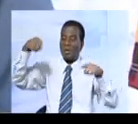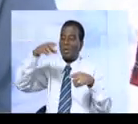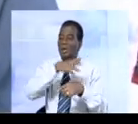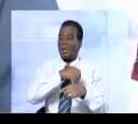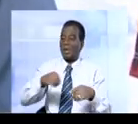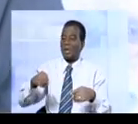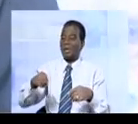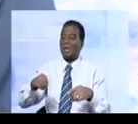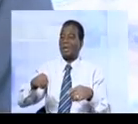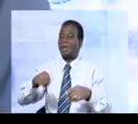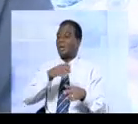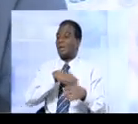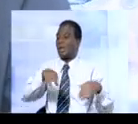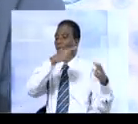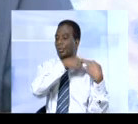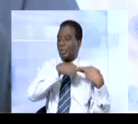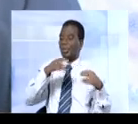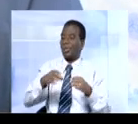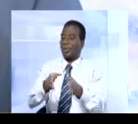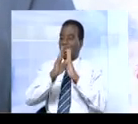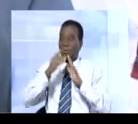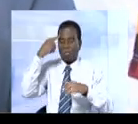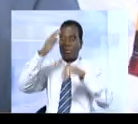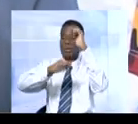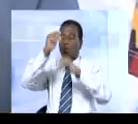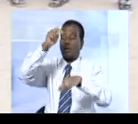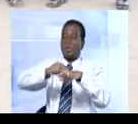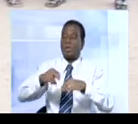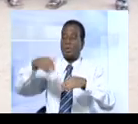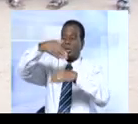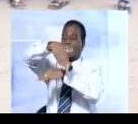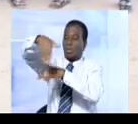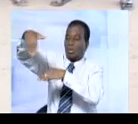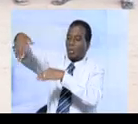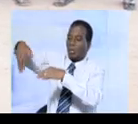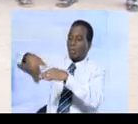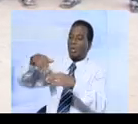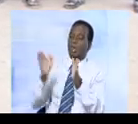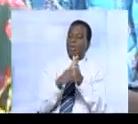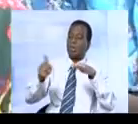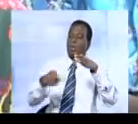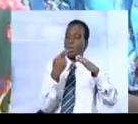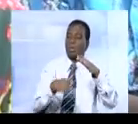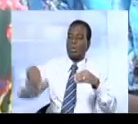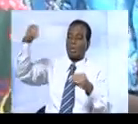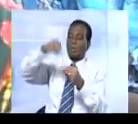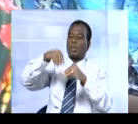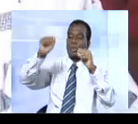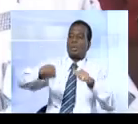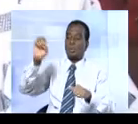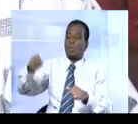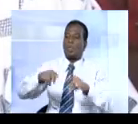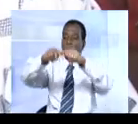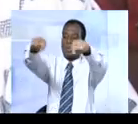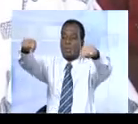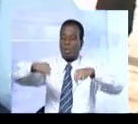notabilité d'Afalikro a plaidé pour la construction de la clôture de l'école primaire et l'augmentation de sa capacité en